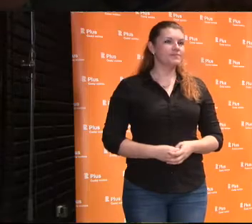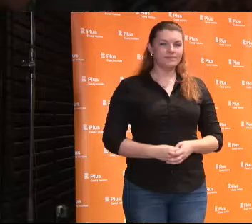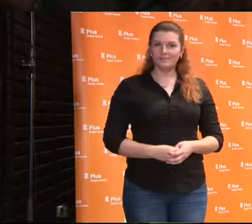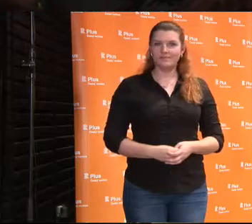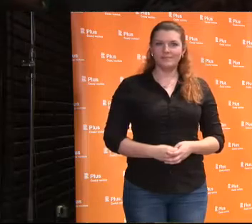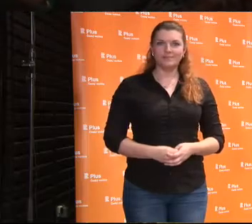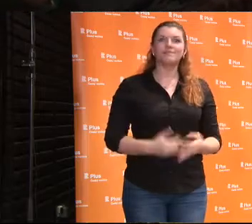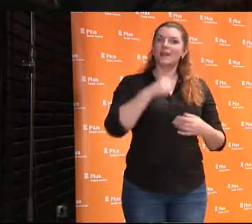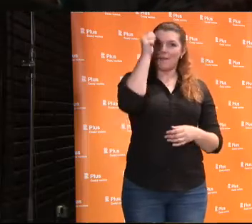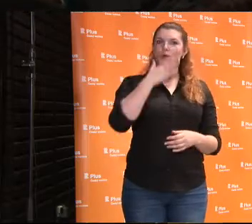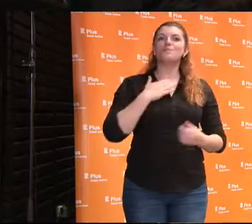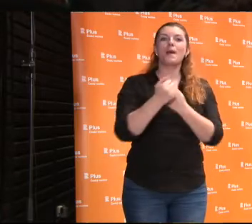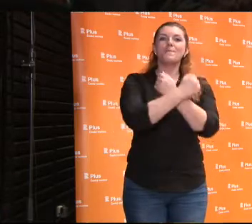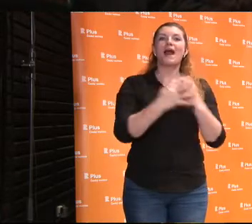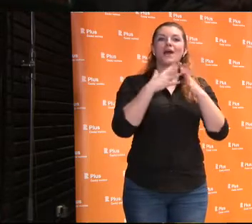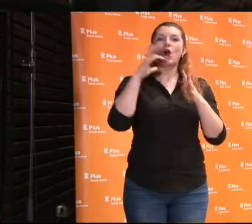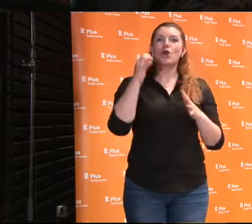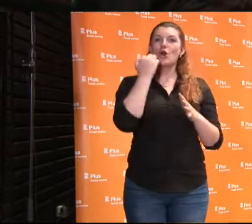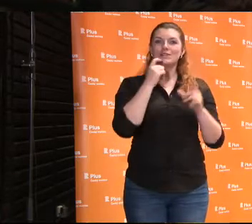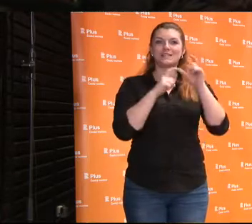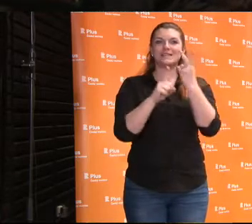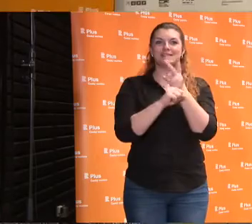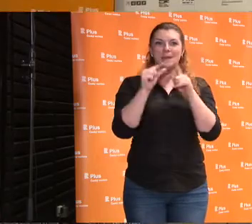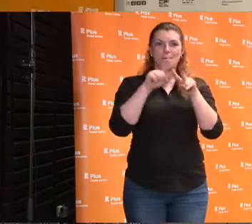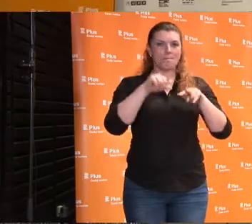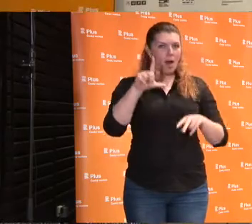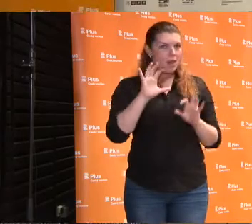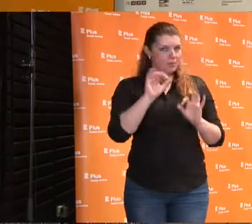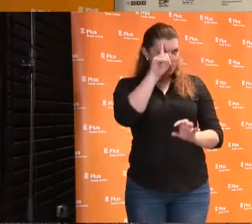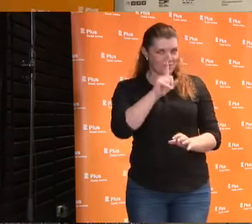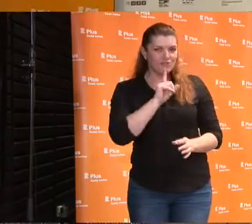Já jsem Michal Rosypal a přeji dobrý večer.